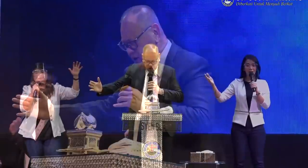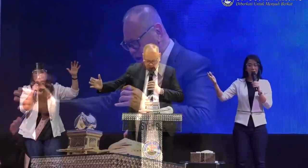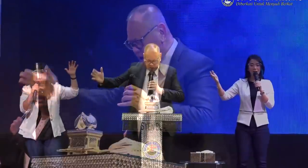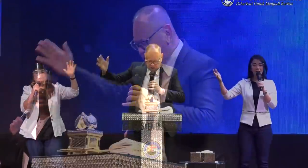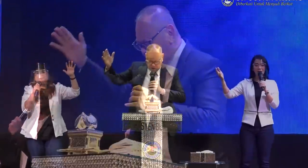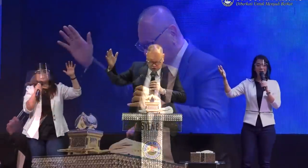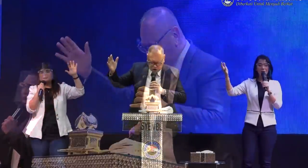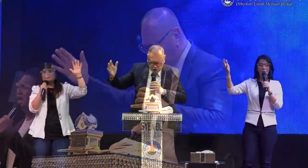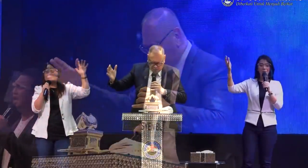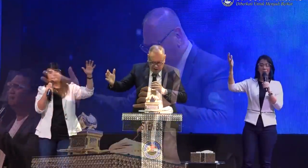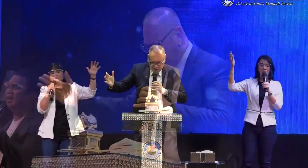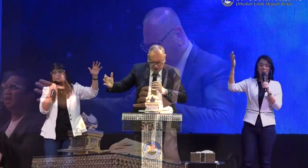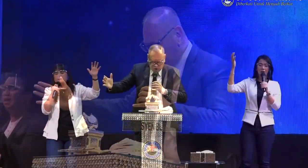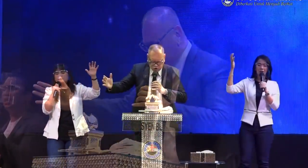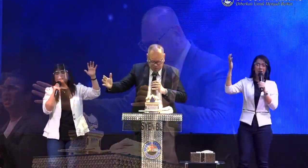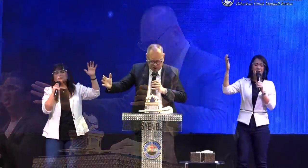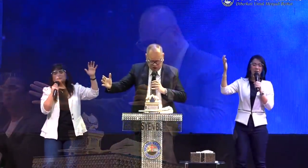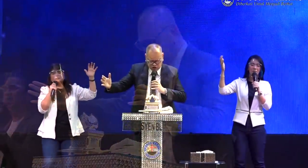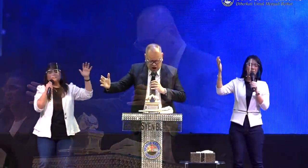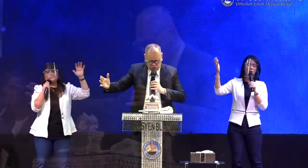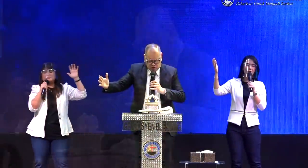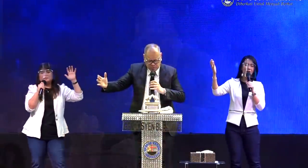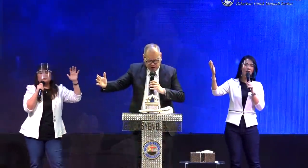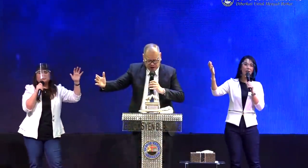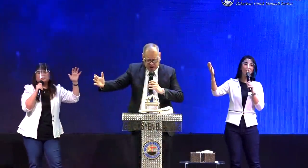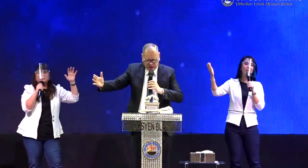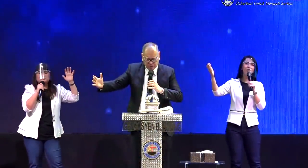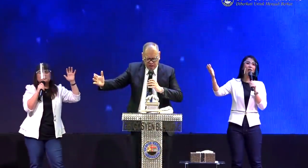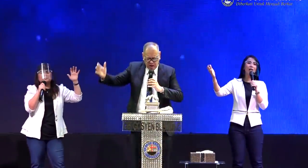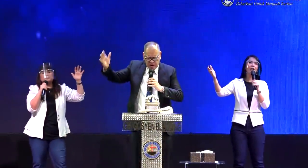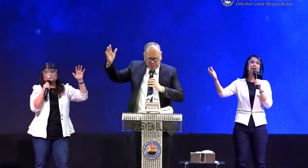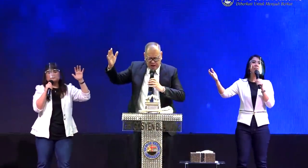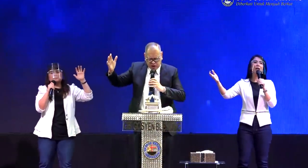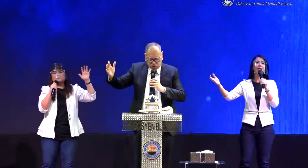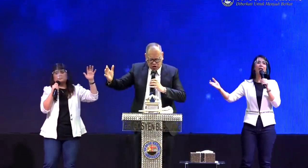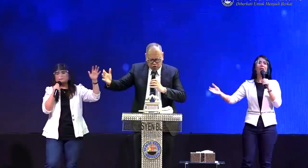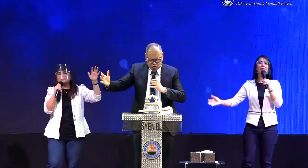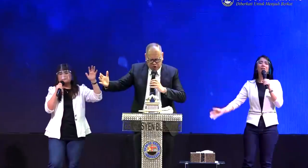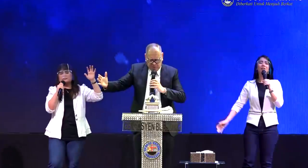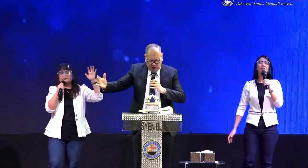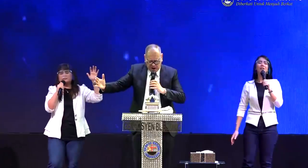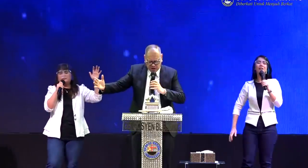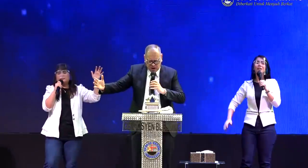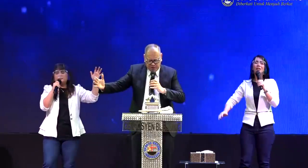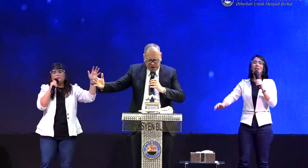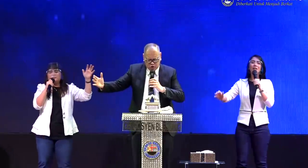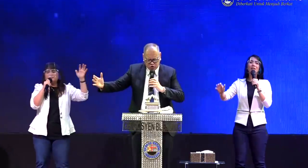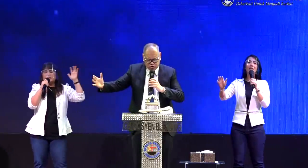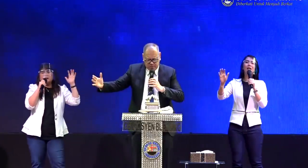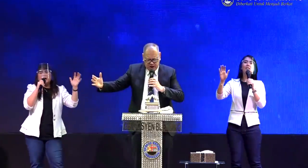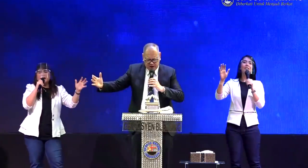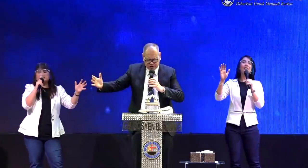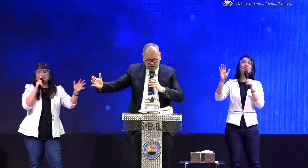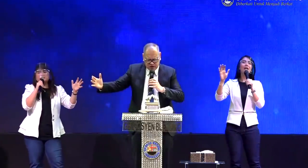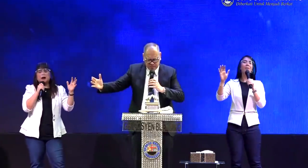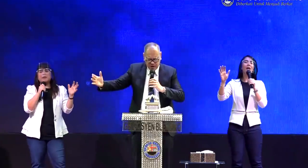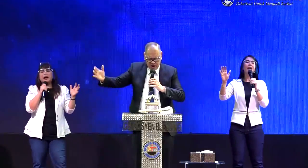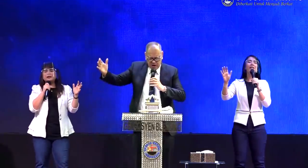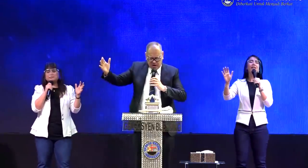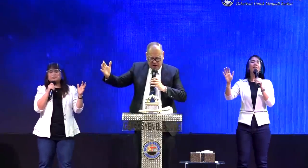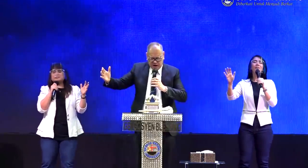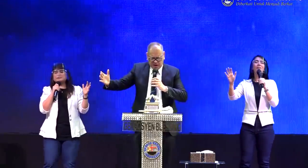Tuhan, yang sudah Kau pakai untuk menjadi saluran berkat bagi seluruh jemaat GBI Goshen